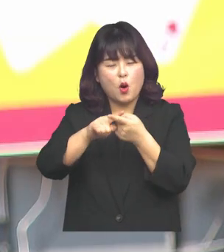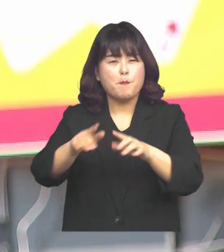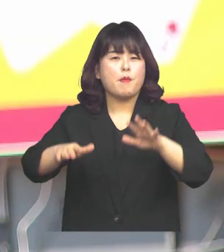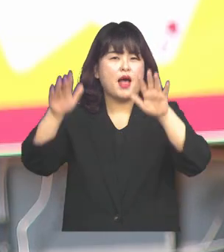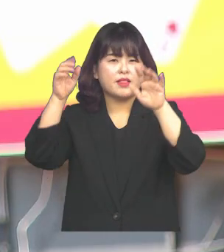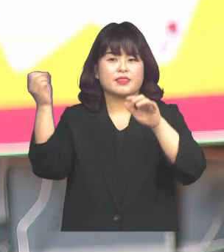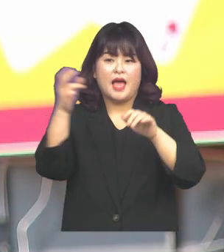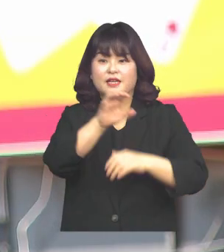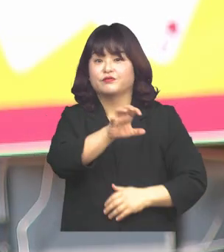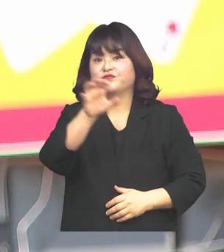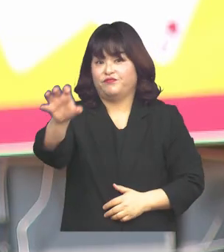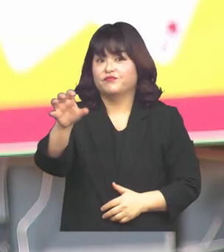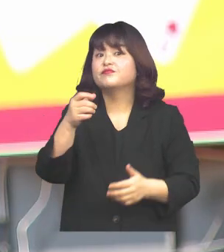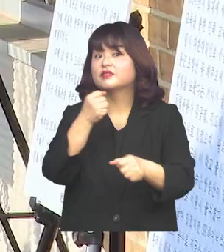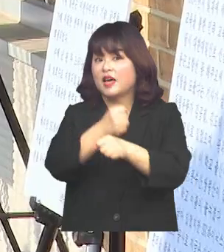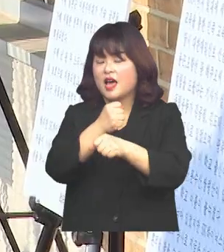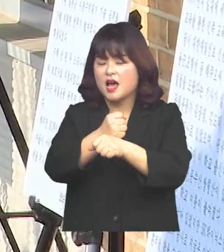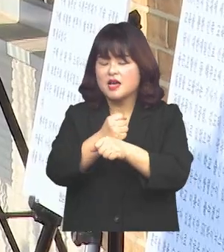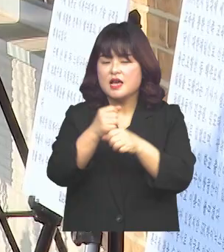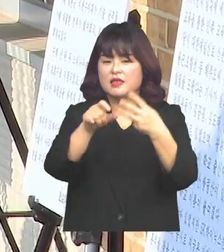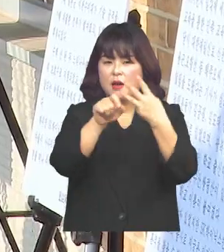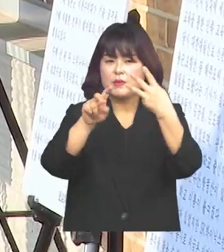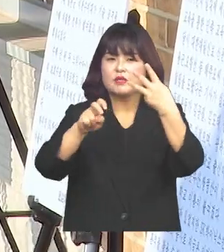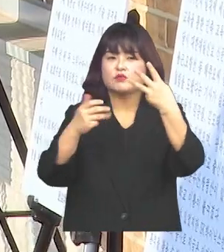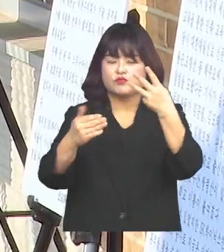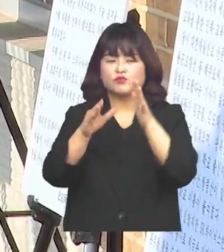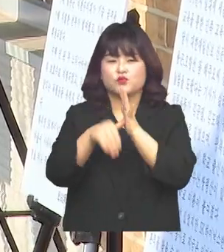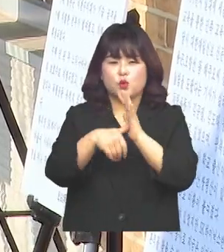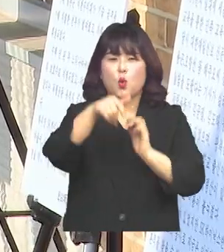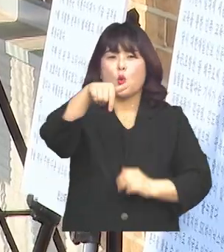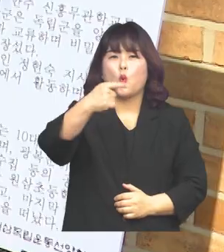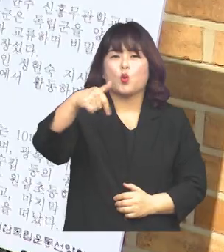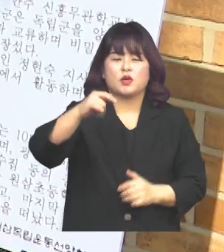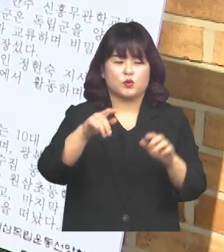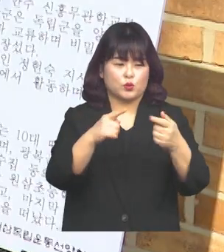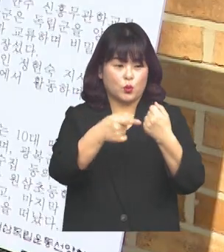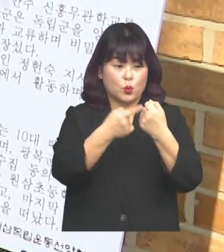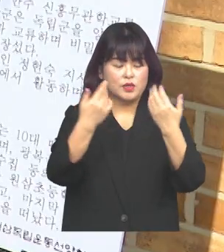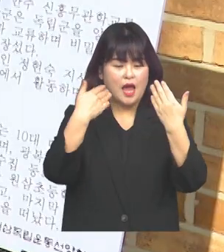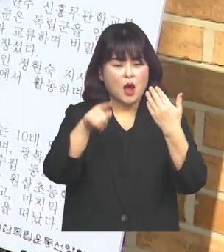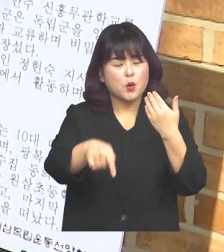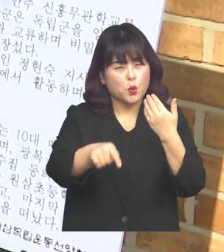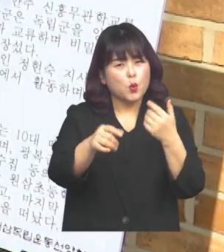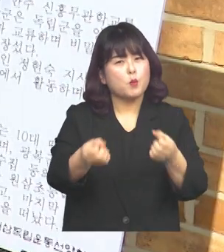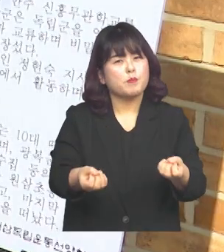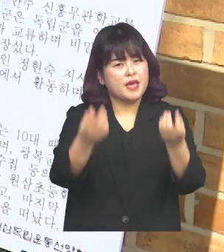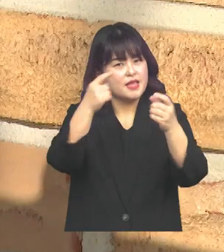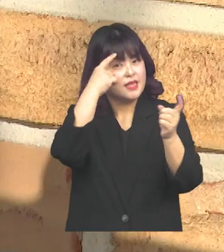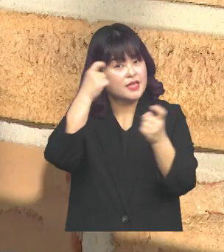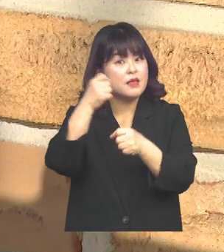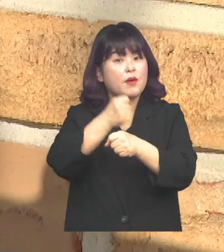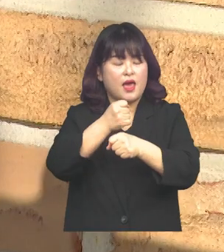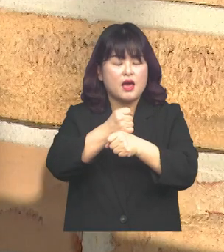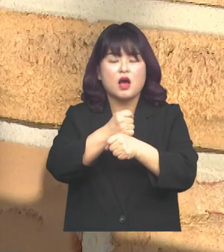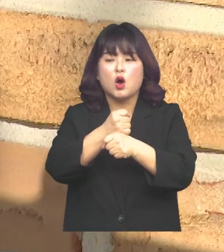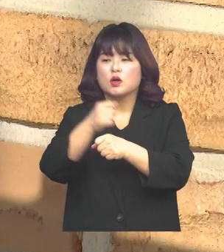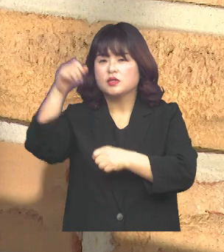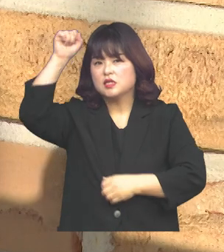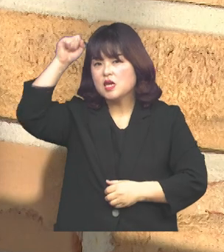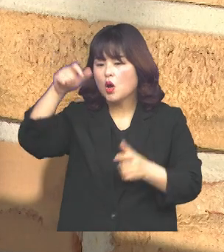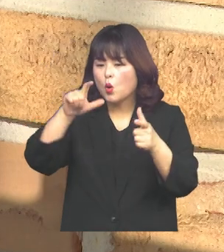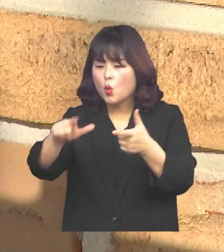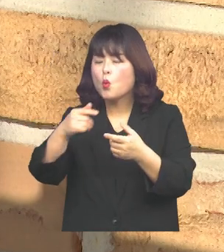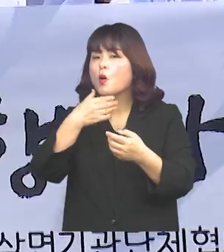퍼진 만세운동을 재현하기 위해 오는 29일에도 수지구 고기초등학교에서 원해만세운동 기념행사와